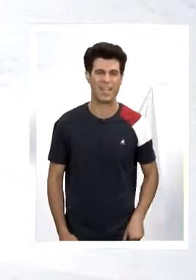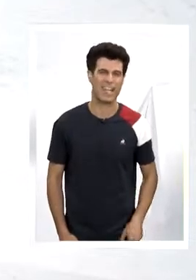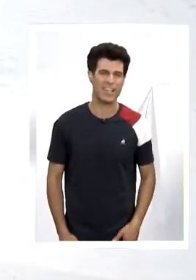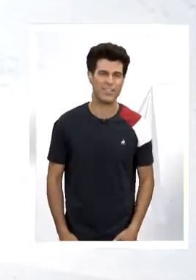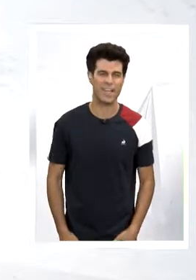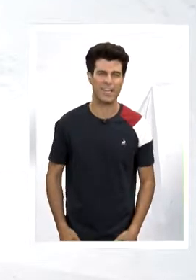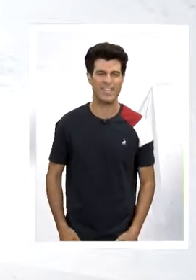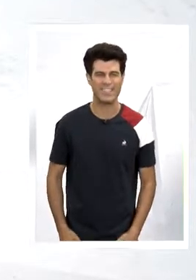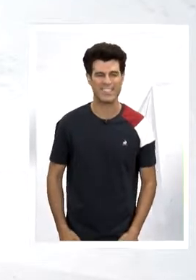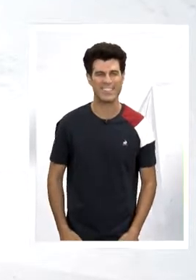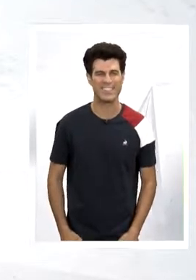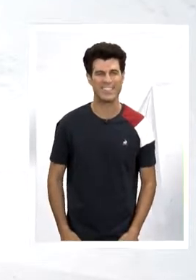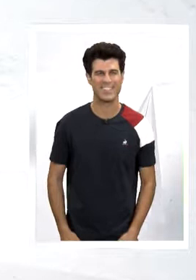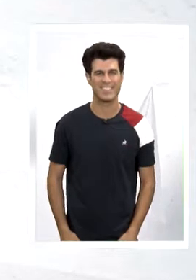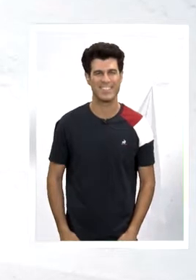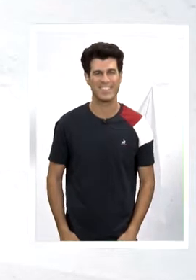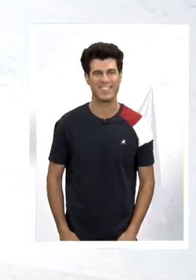מאיר, למה אתה הכי מתגעגע?